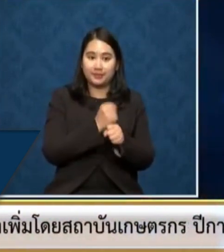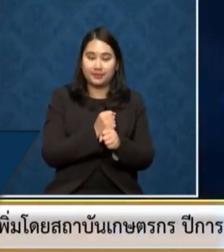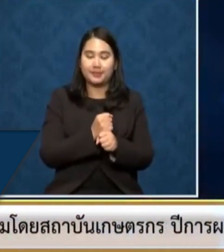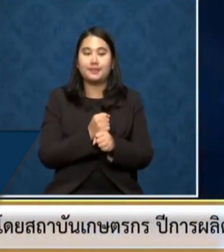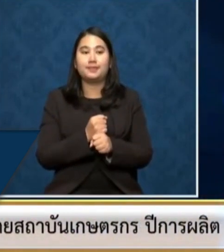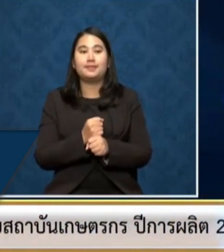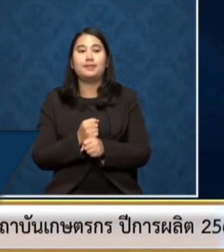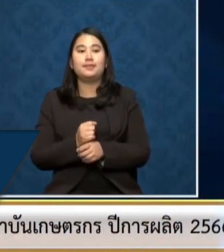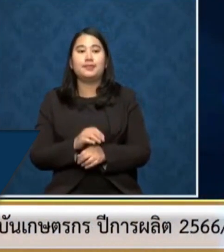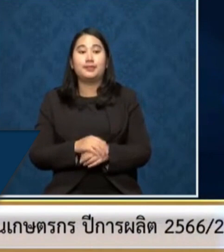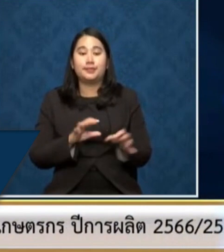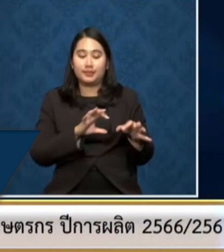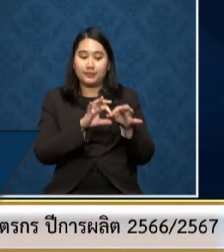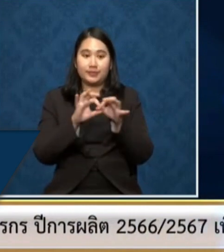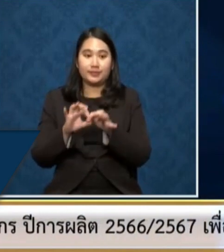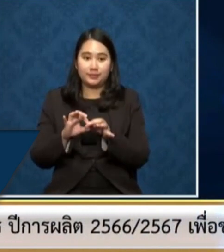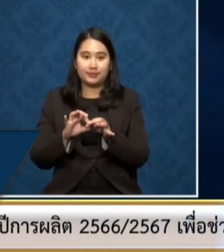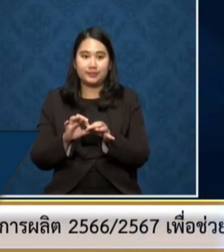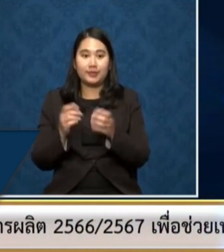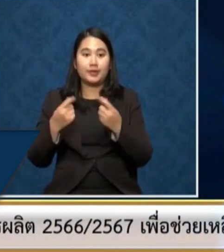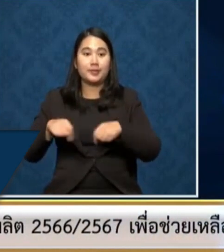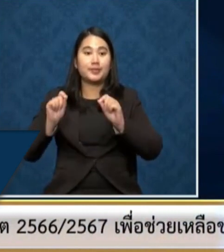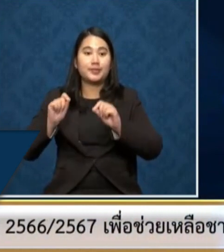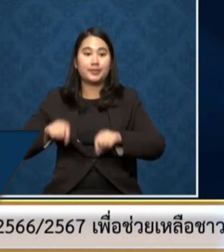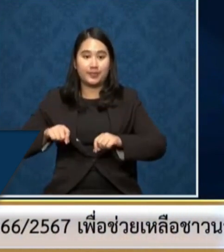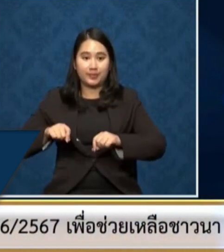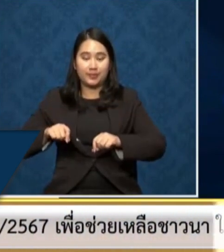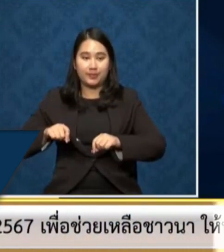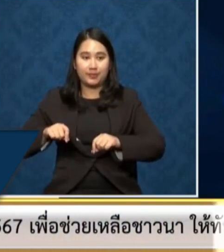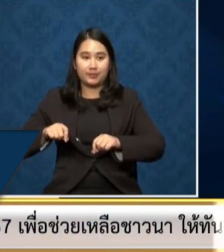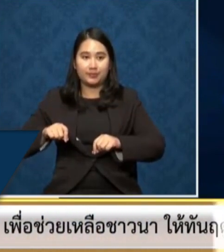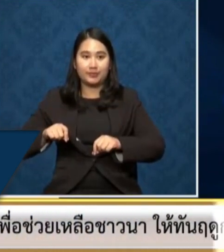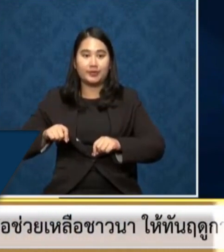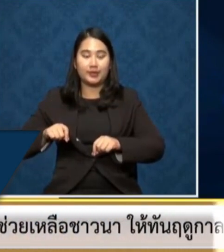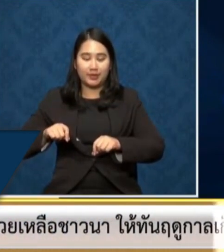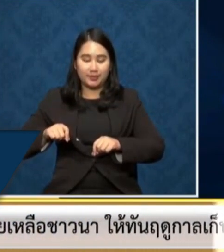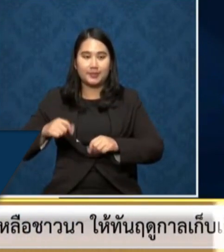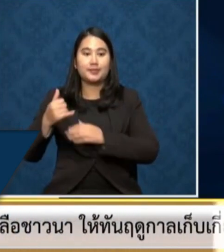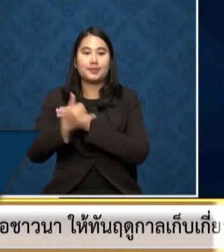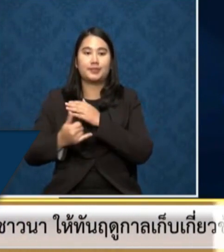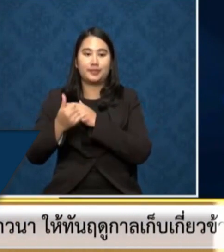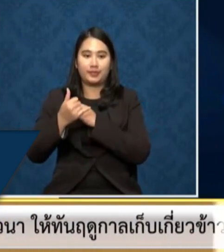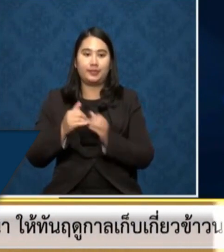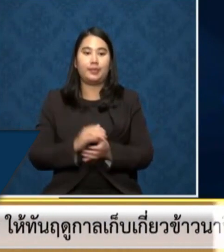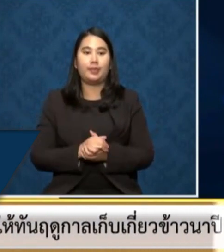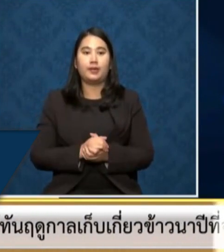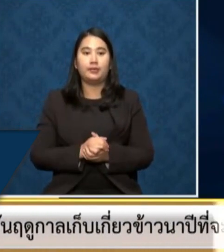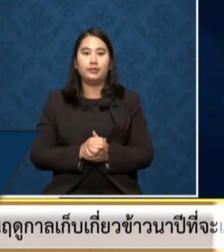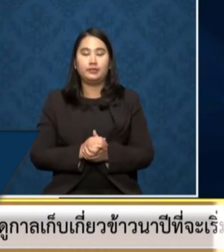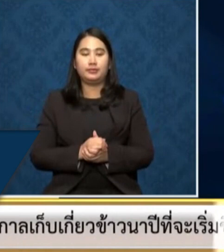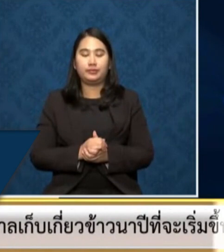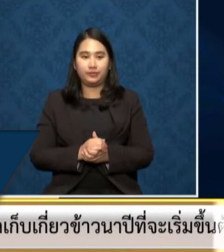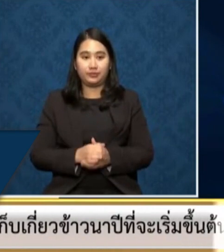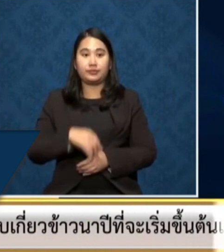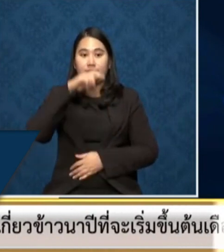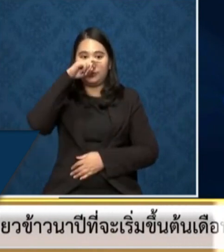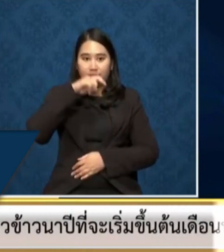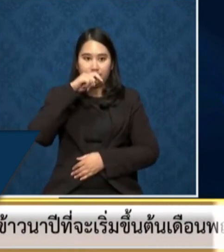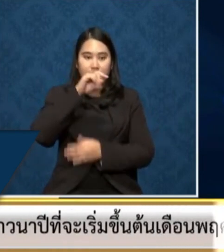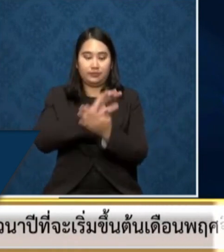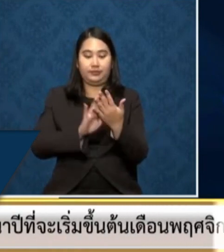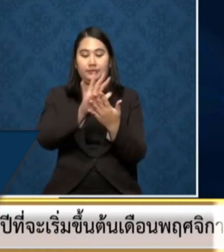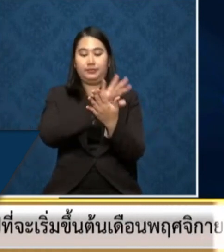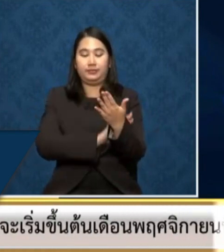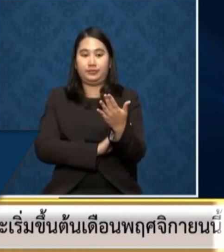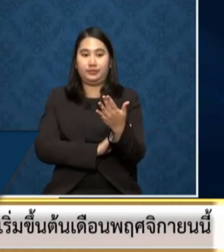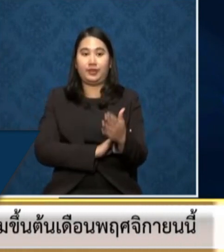เนื่องและสอดรับกับพันธกิจกับพันธกรณีระหว่างประเทศท่านประธานคะประเทศไทยเรา